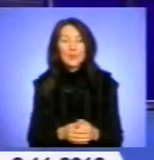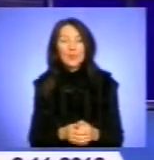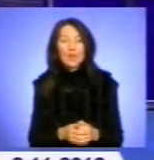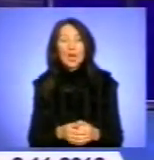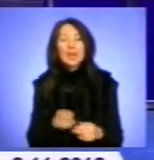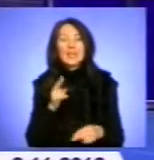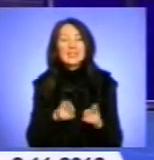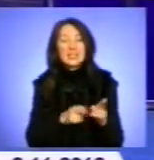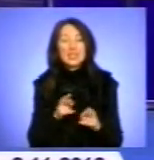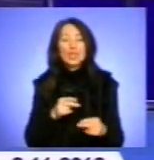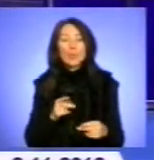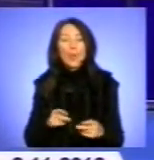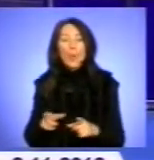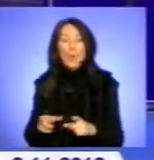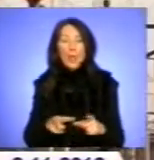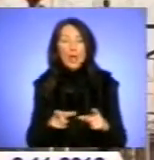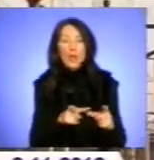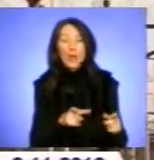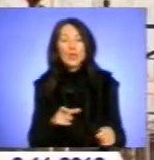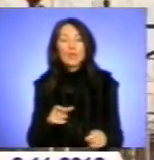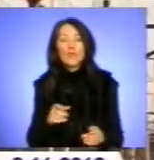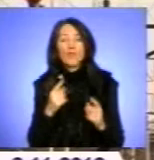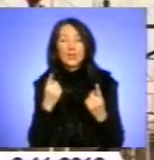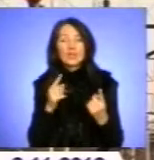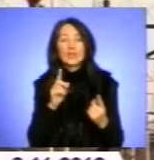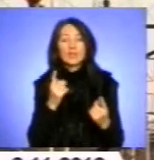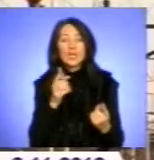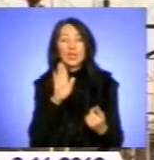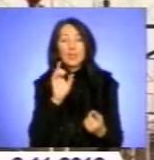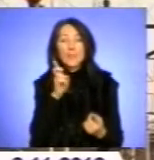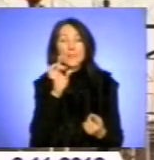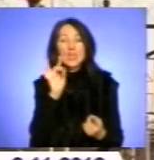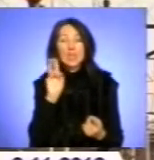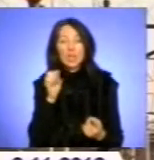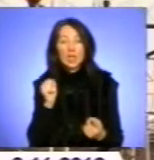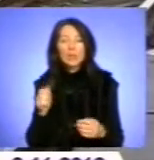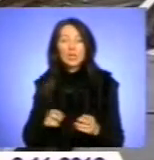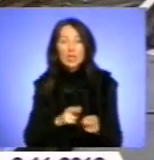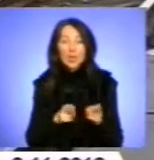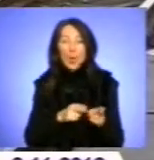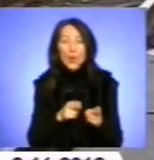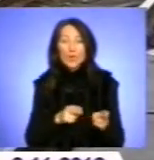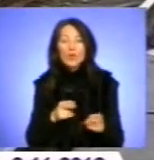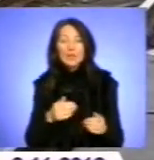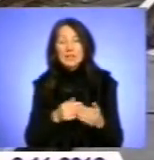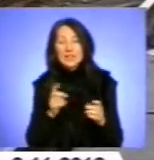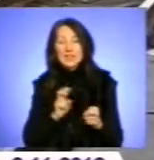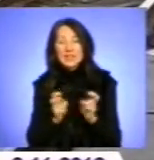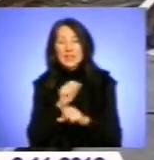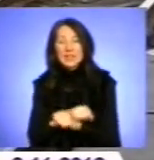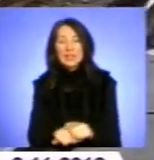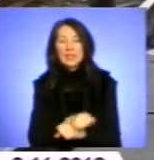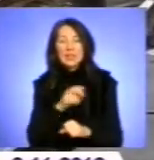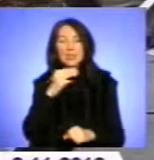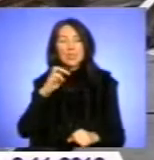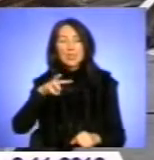На залізничному перегоні Великі Бірки Тернопіль під час прямування вантажного потяга з електровозом зі станції Жмеринка до Тернополя